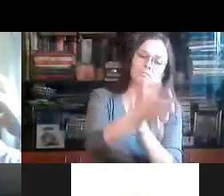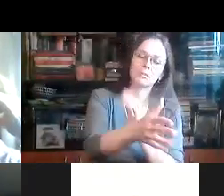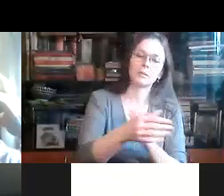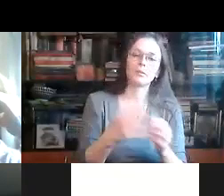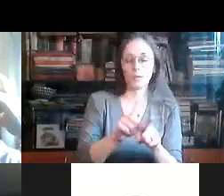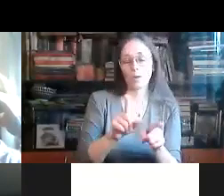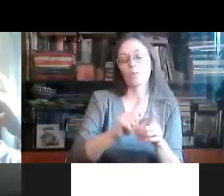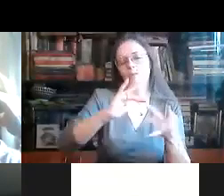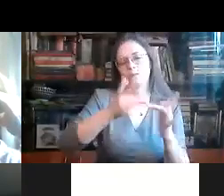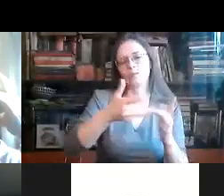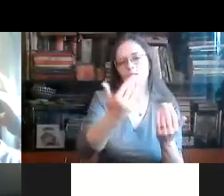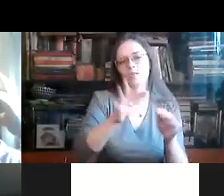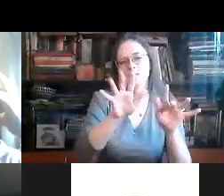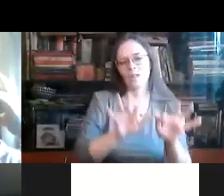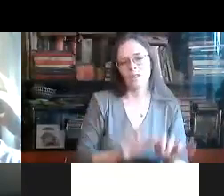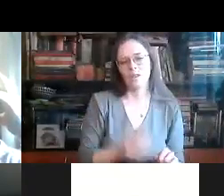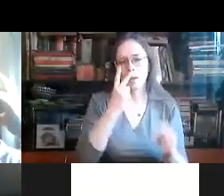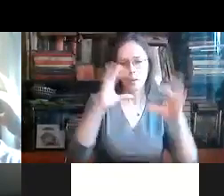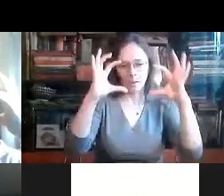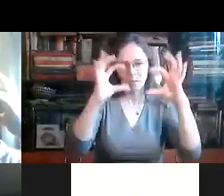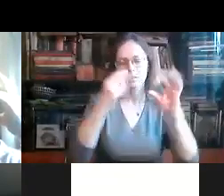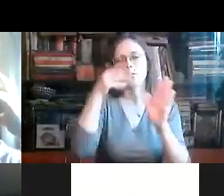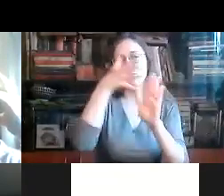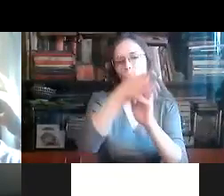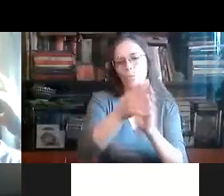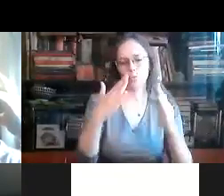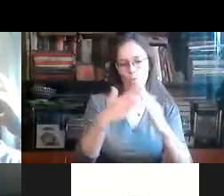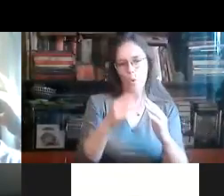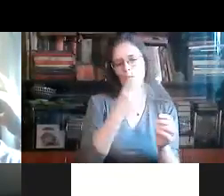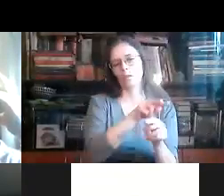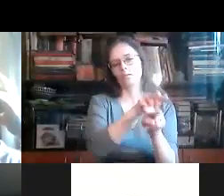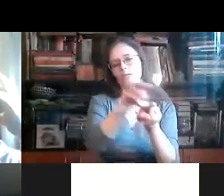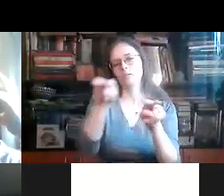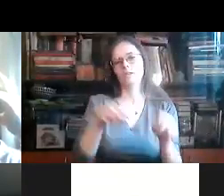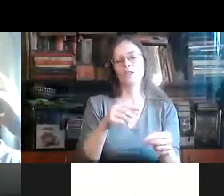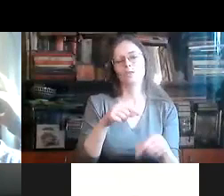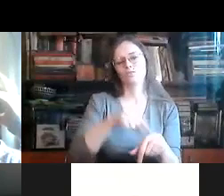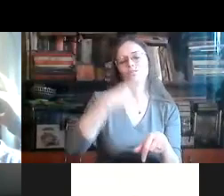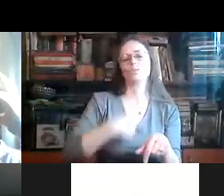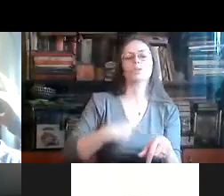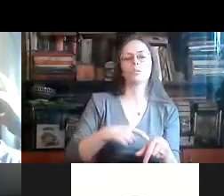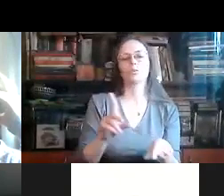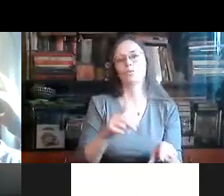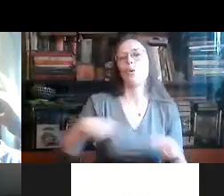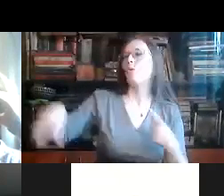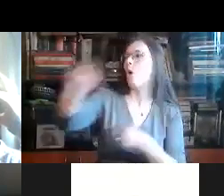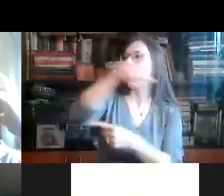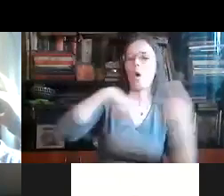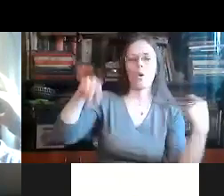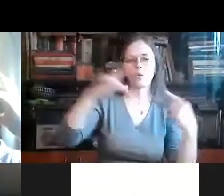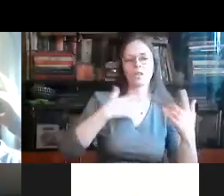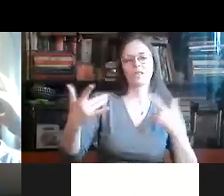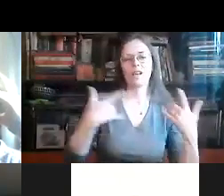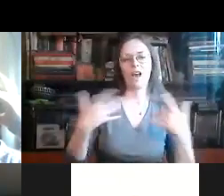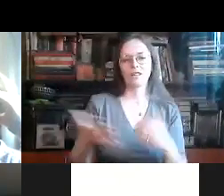мы там сможем, находясь у себя дома, ощущать и видеть там все вокруг, как бы, ну, странно говорить о чем-то